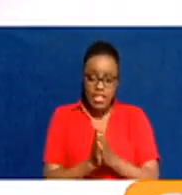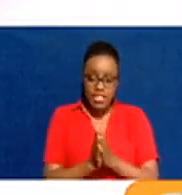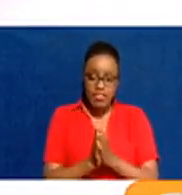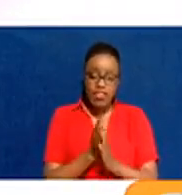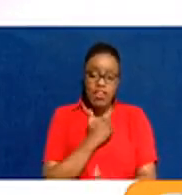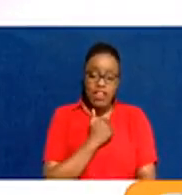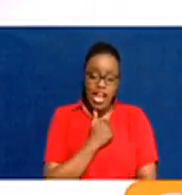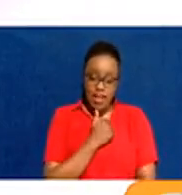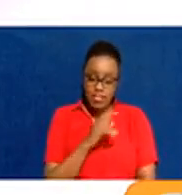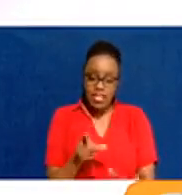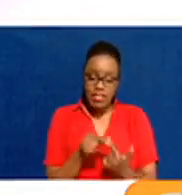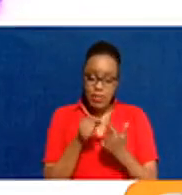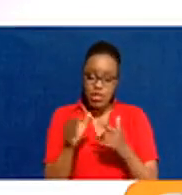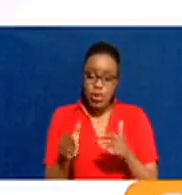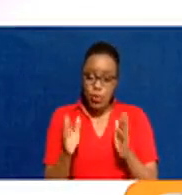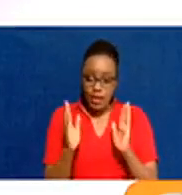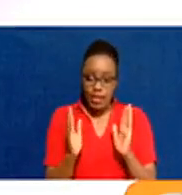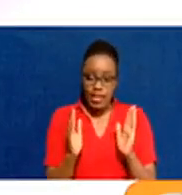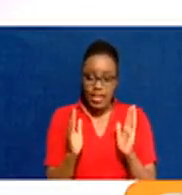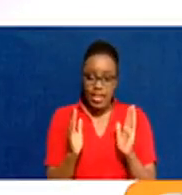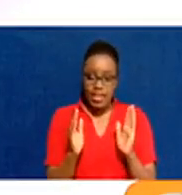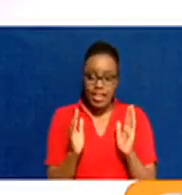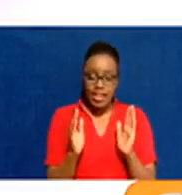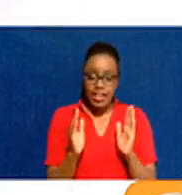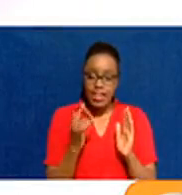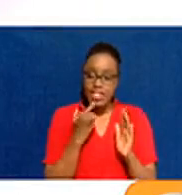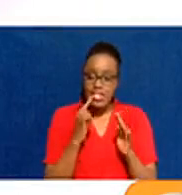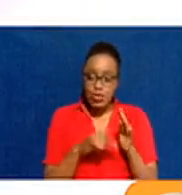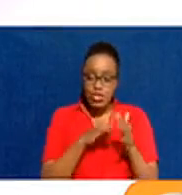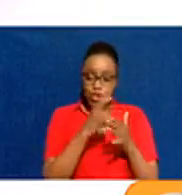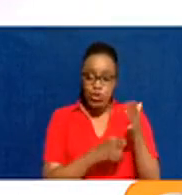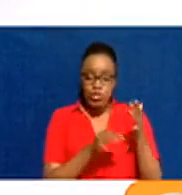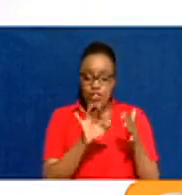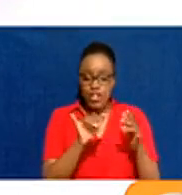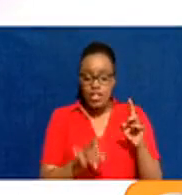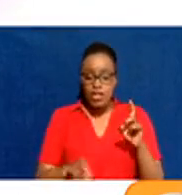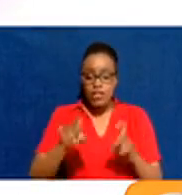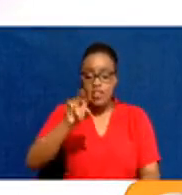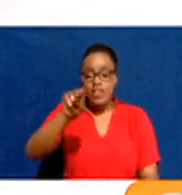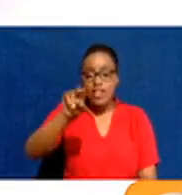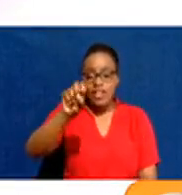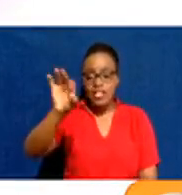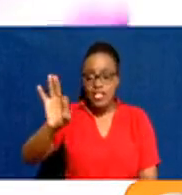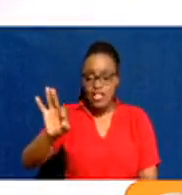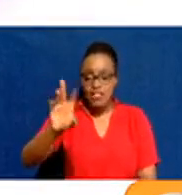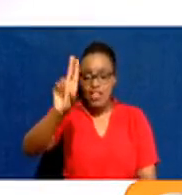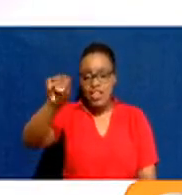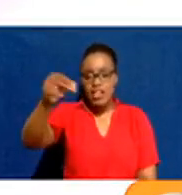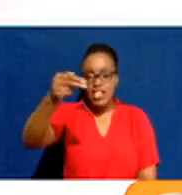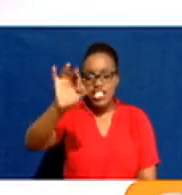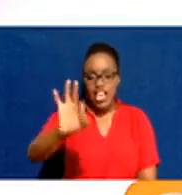public participation. You cannot just rise up one day and say you are going to increase the NSSF,